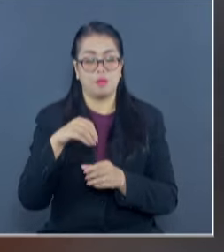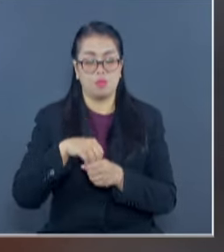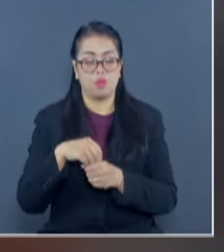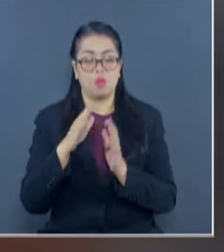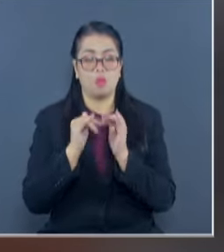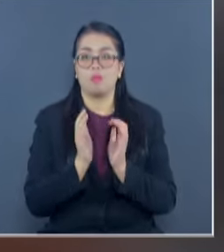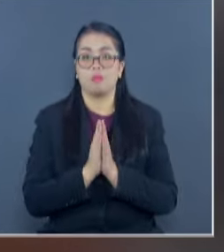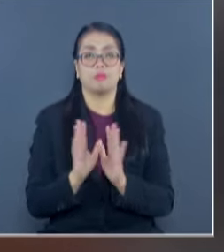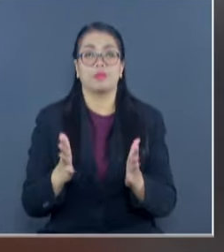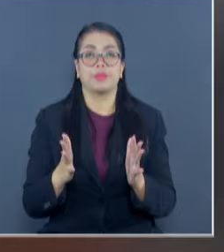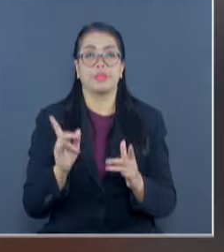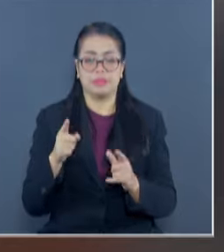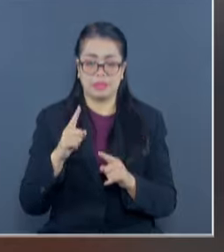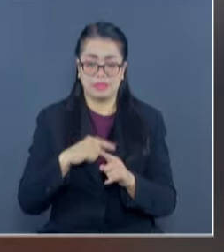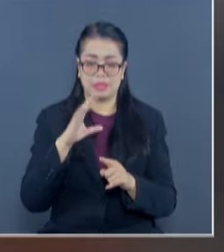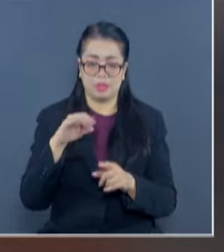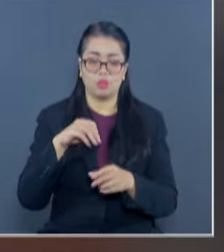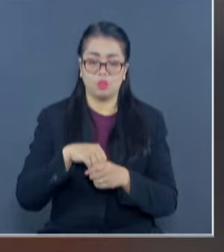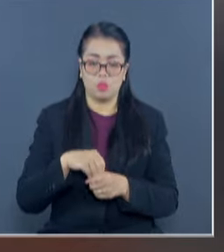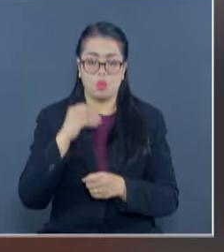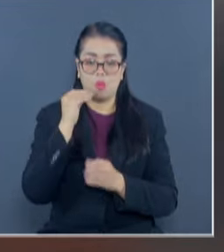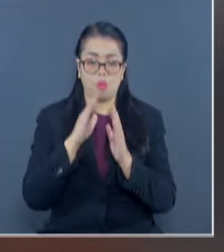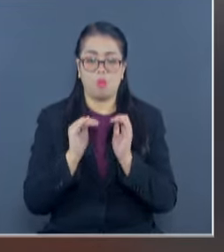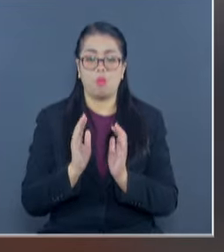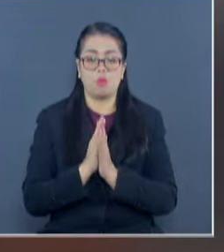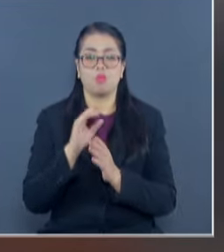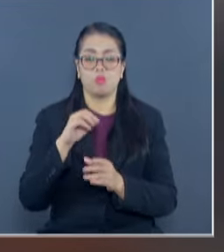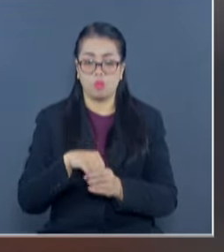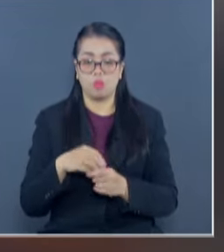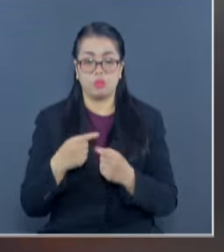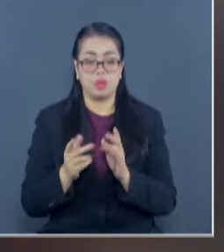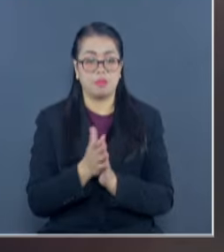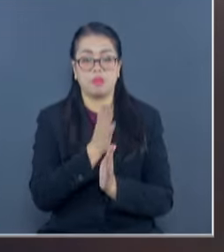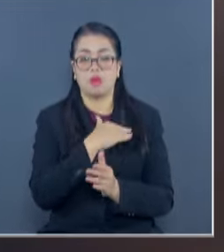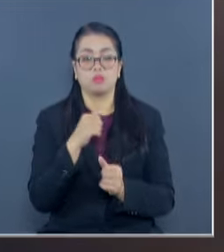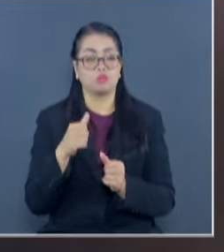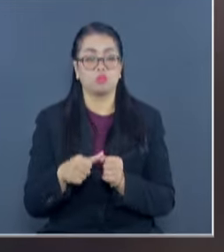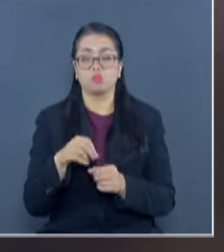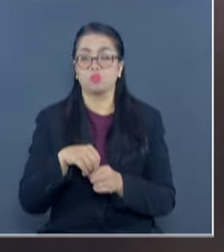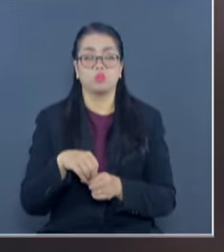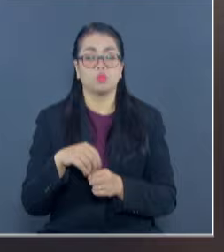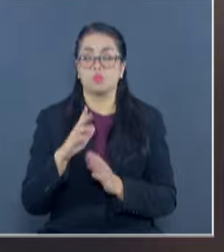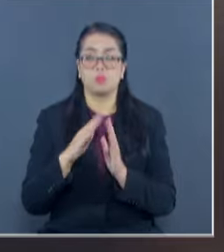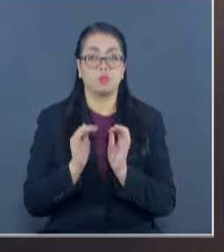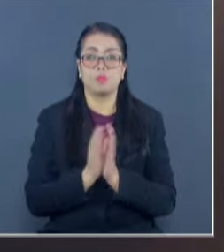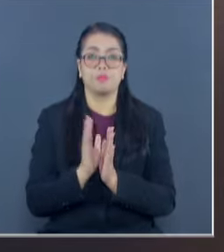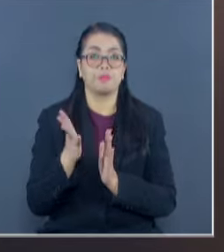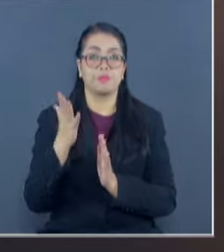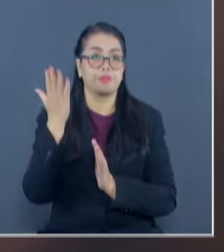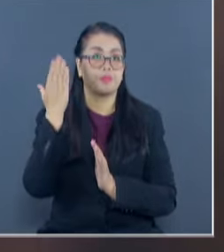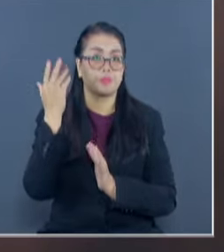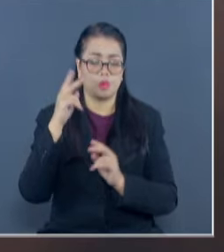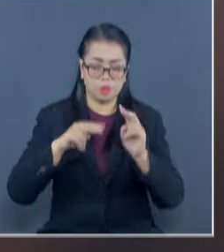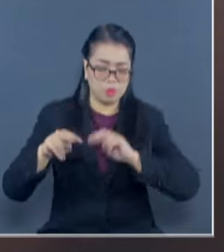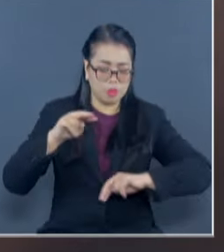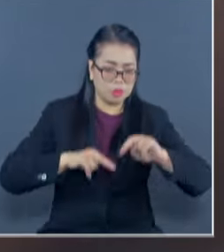คือกันยาเนี่ยมันเป็นช่วงเข้าพรรษาต้องจำวัดถูกไหมฮะพระแต่ปรากฏพระรูปนี้ไม่จำวัดครับคุณผู้ชมครับแล้วก็ตอนนั้นเนี่ยจากการตรว